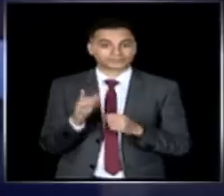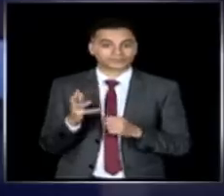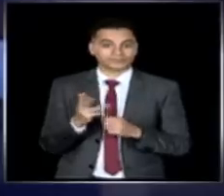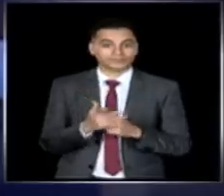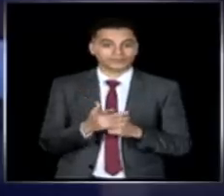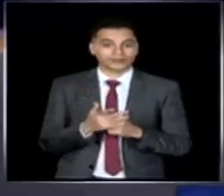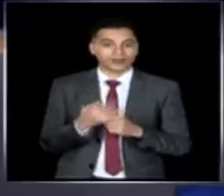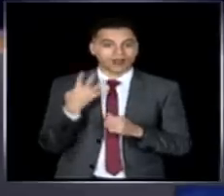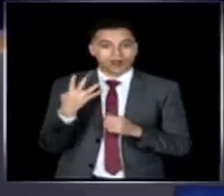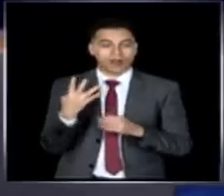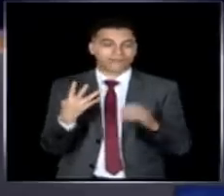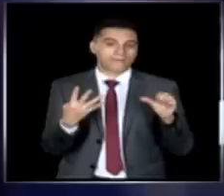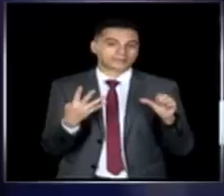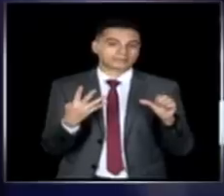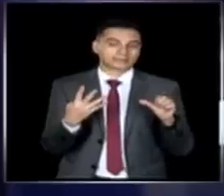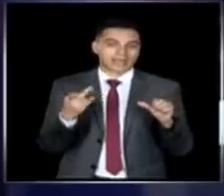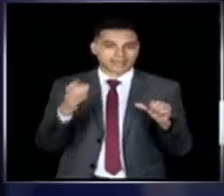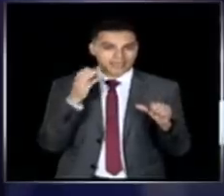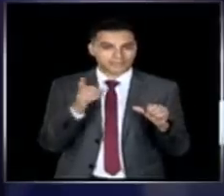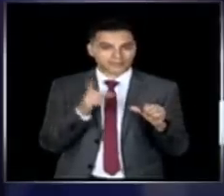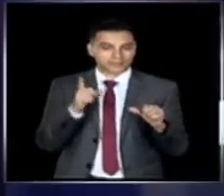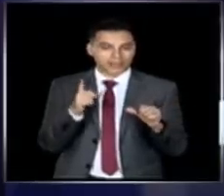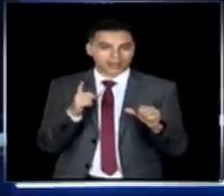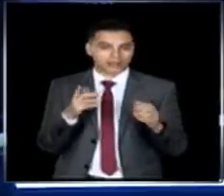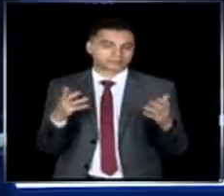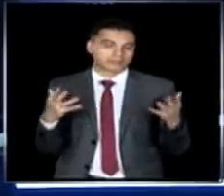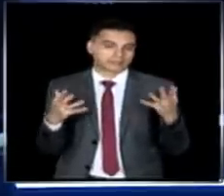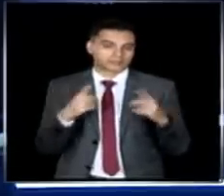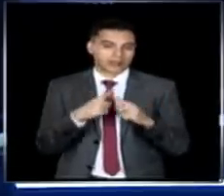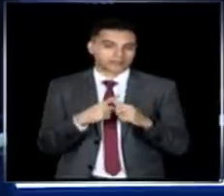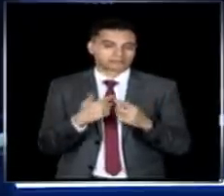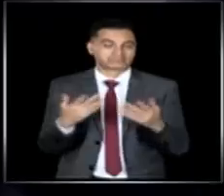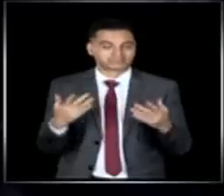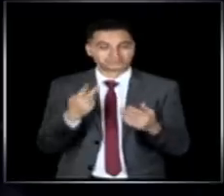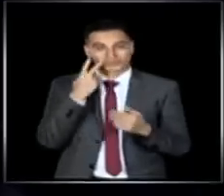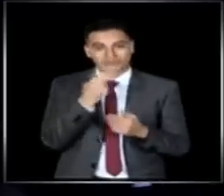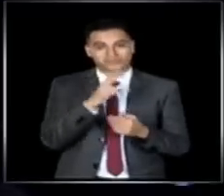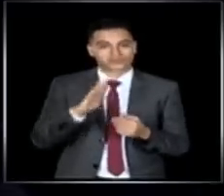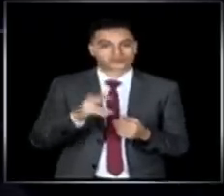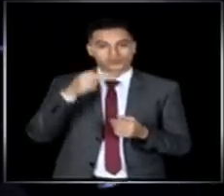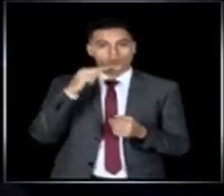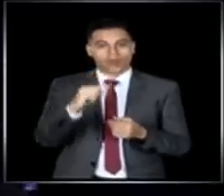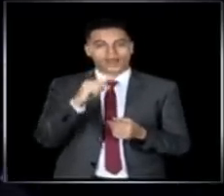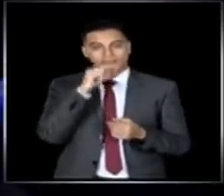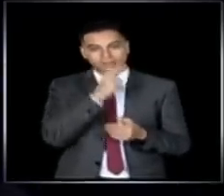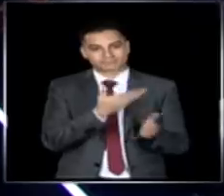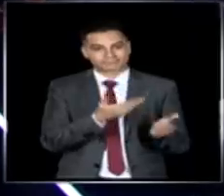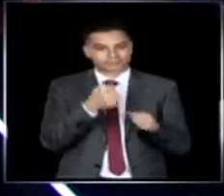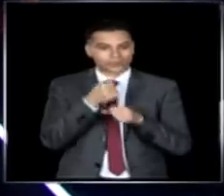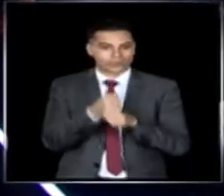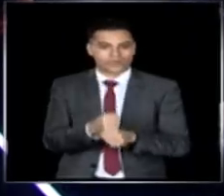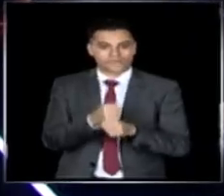ما حددتش أي حاجة. 4 من 9، بس كويس مش وحش. يا سليم، عايزين سعاد تنضم لينا من فضلك.